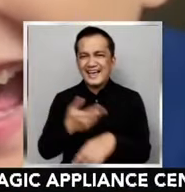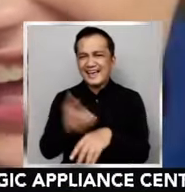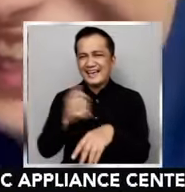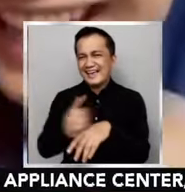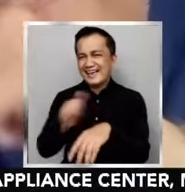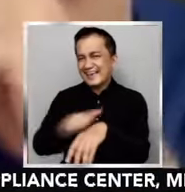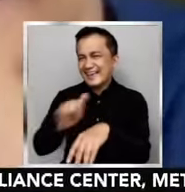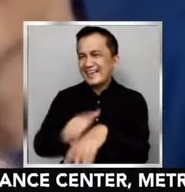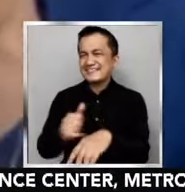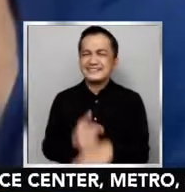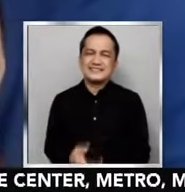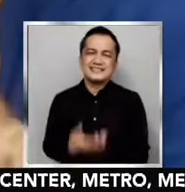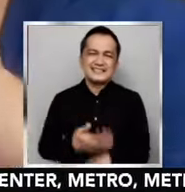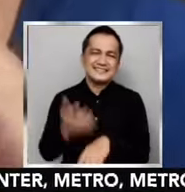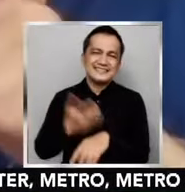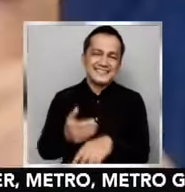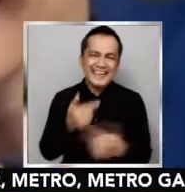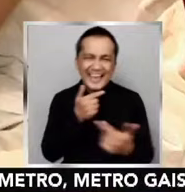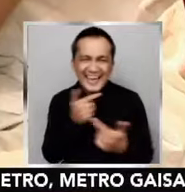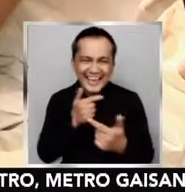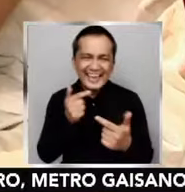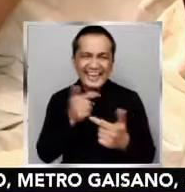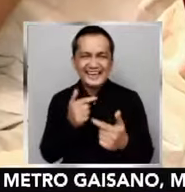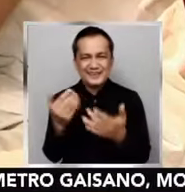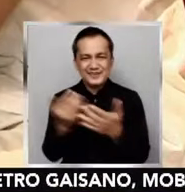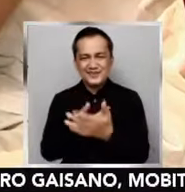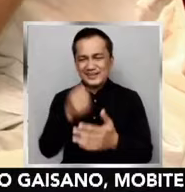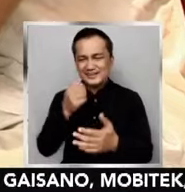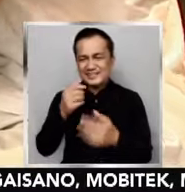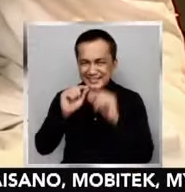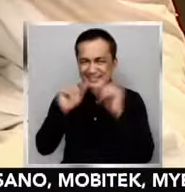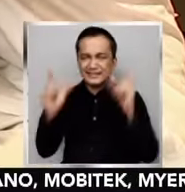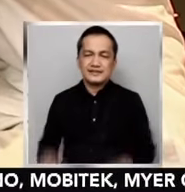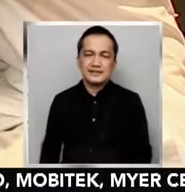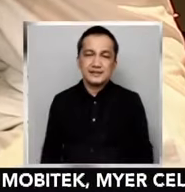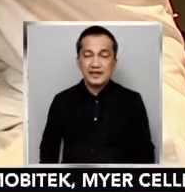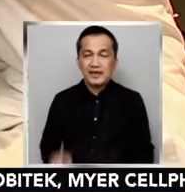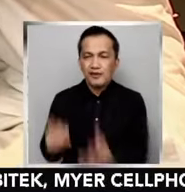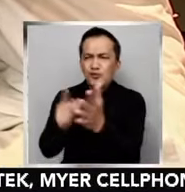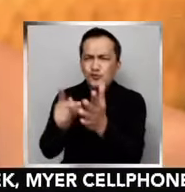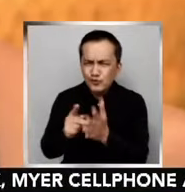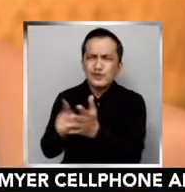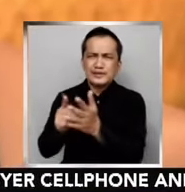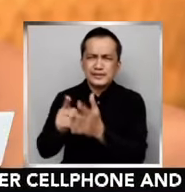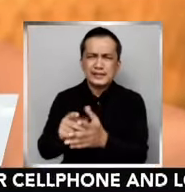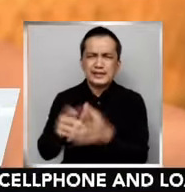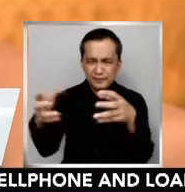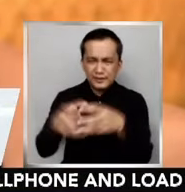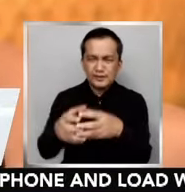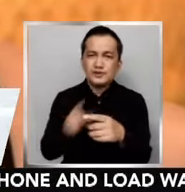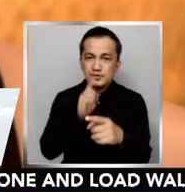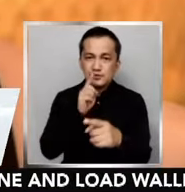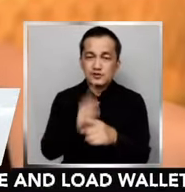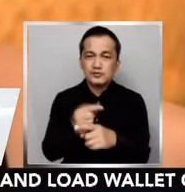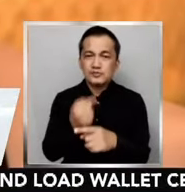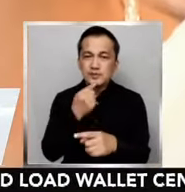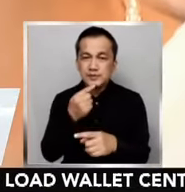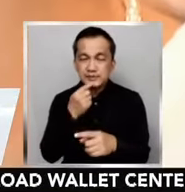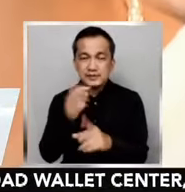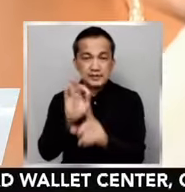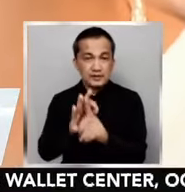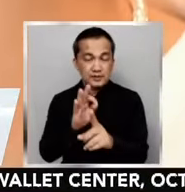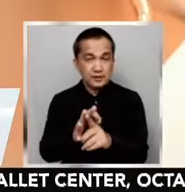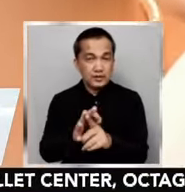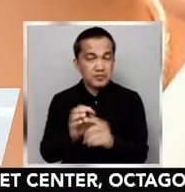na bagong gising po ang masayang kulitan na yan ng cast For sure daw ay mami-miss ng fans lalo